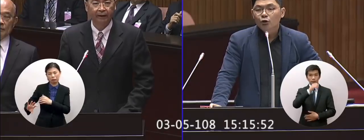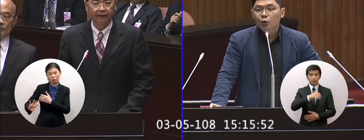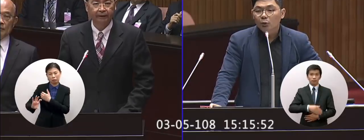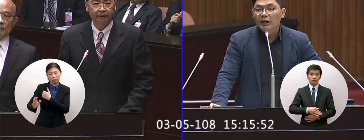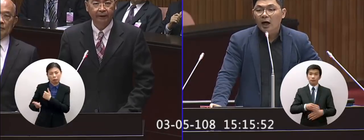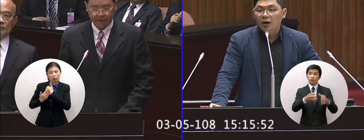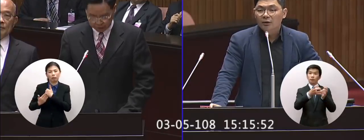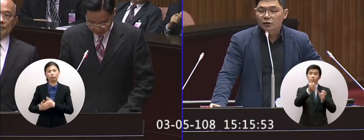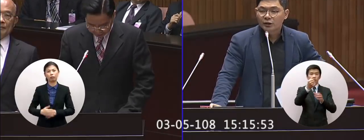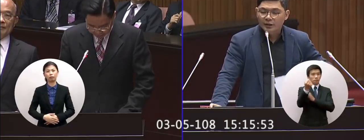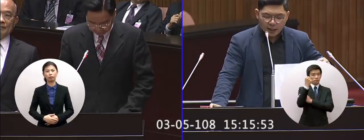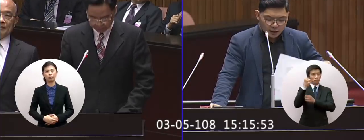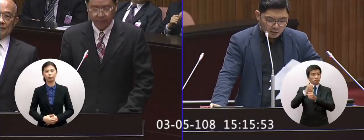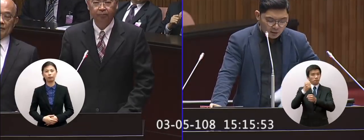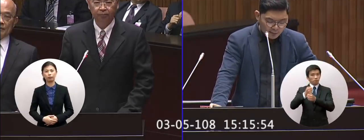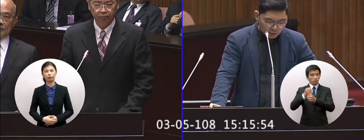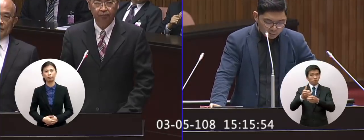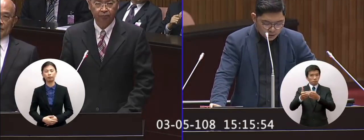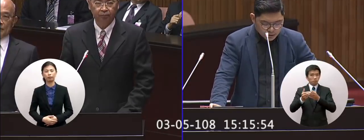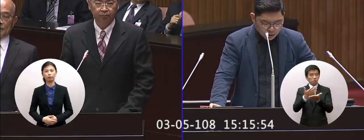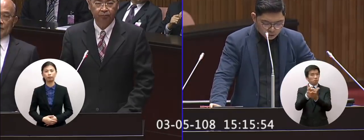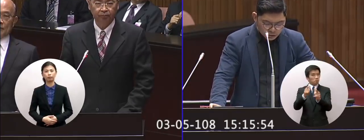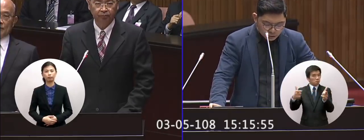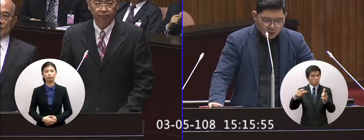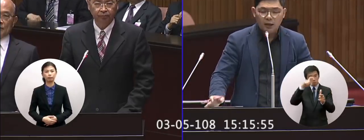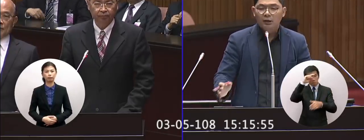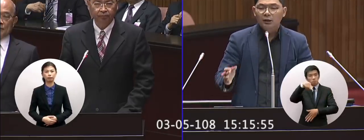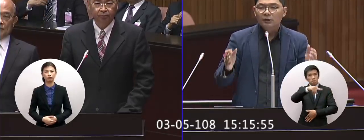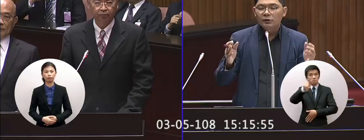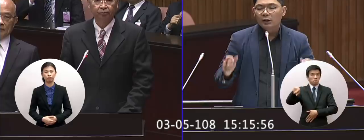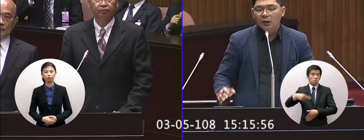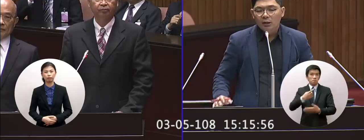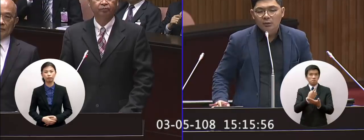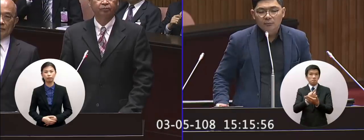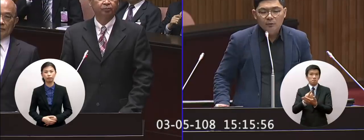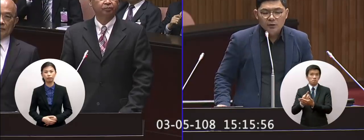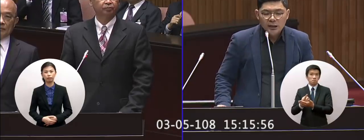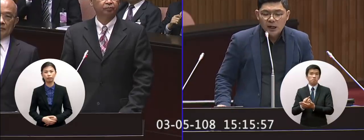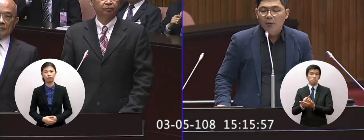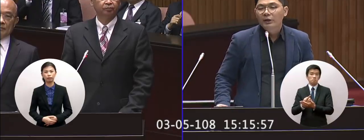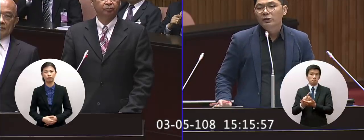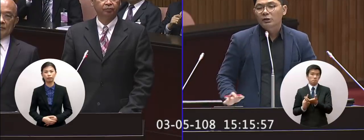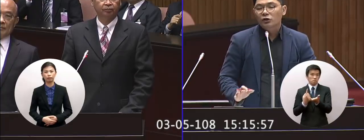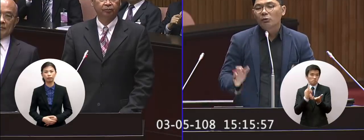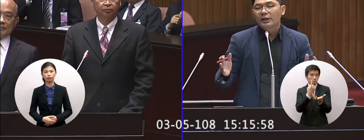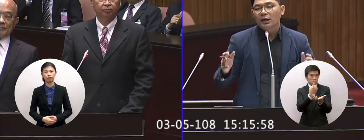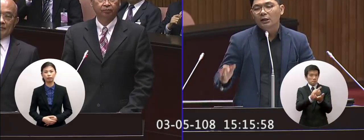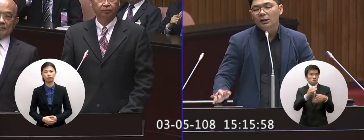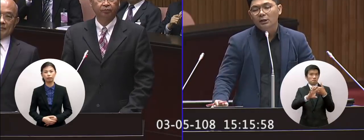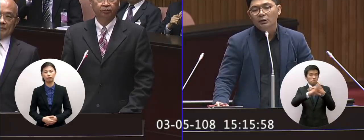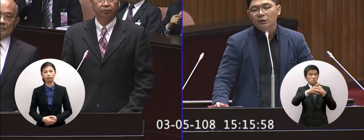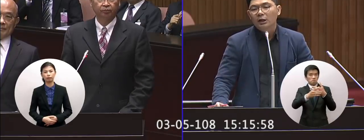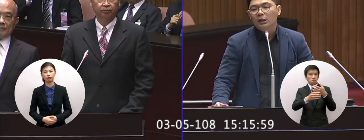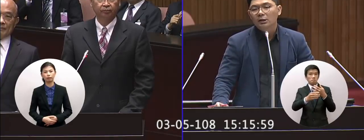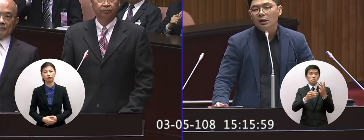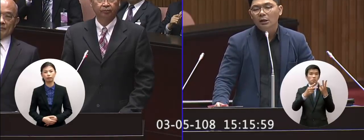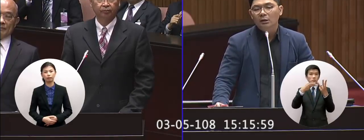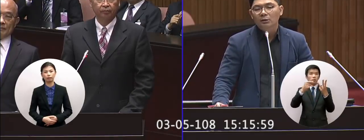部长你继续努力啦，哈，就是在各个方面，我们大家都希望这个 参加世卫这样